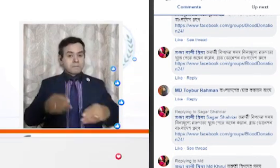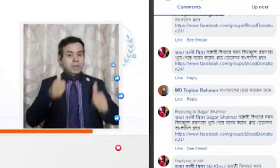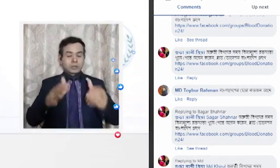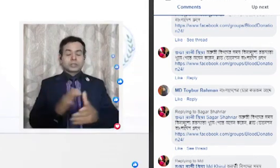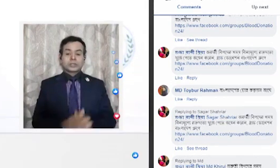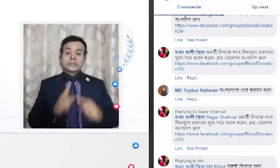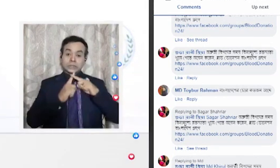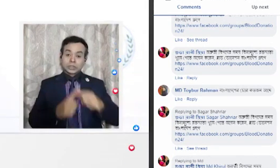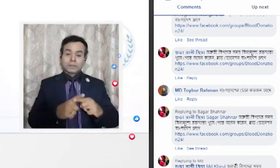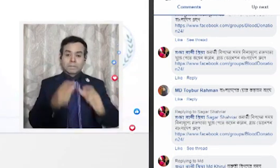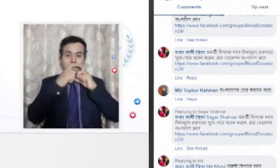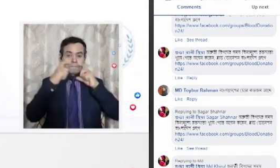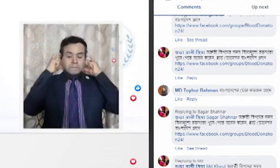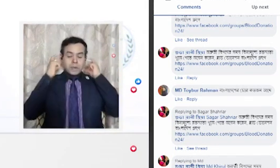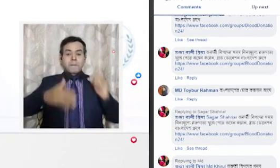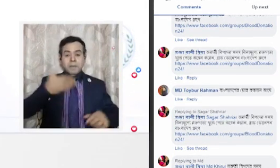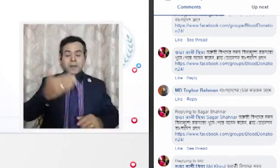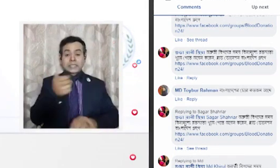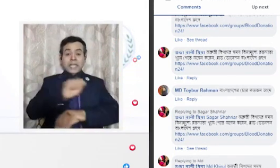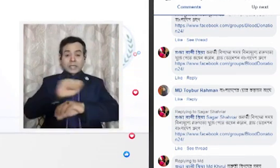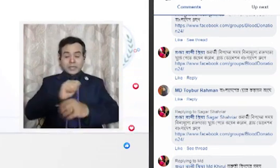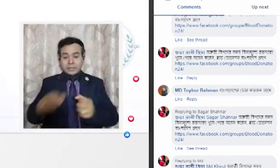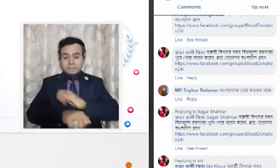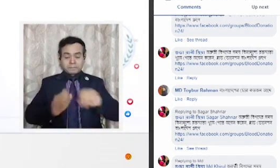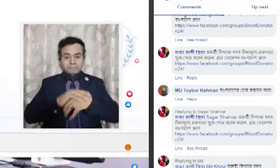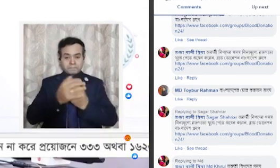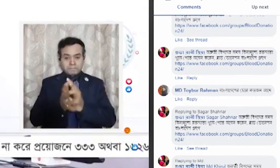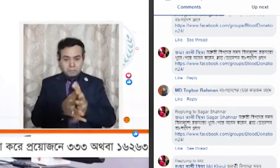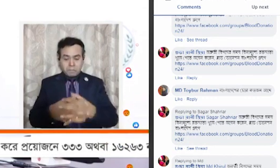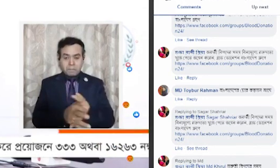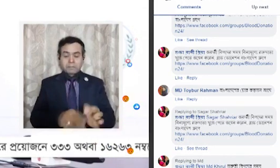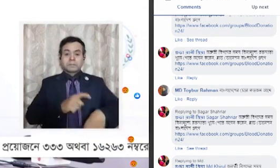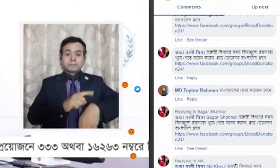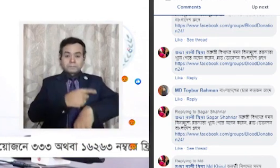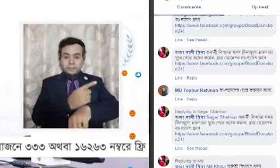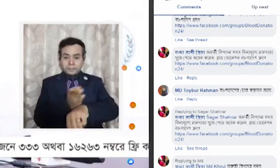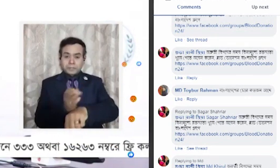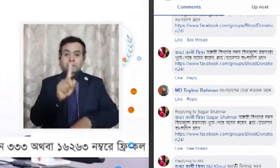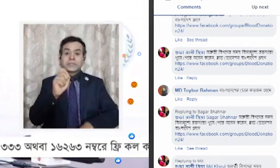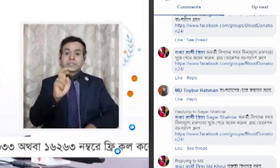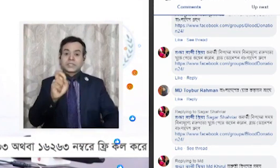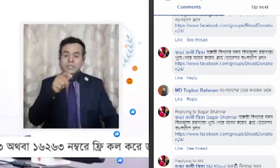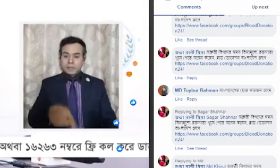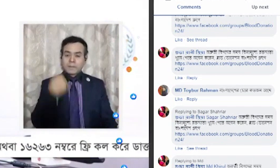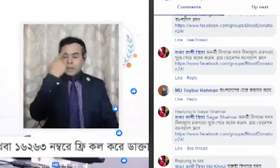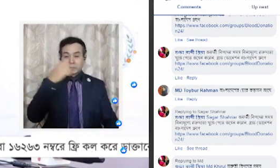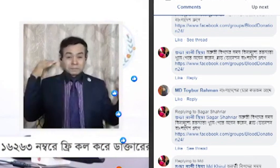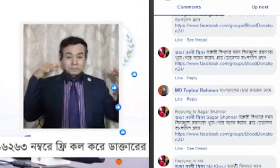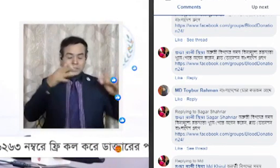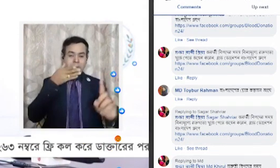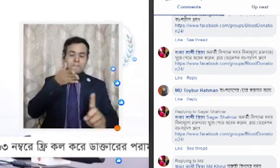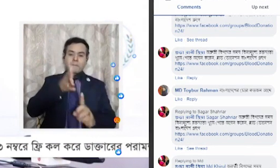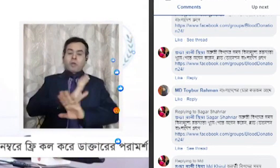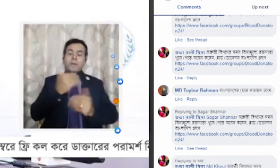সুরক্ষিত রাখুন, পরিবারের সকল সদস্যকে সুরক্ষিত রাখুন, সঠিকভাবে মাস্ক পরুন, বারবার সাবান পানি দিয়ে 20 সেকেন্ড ধরে হাত